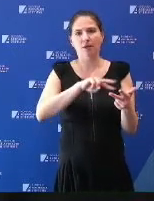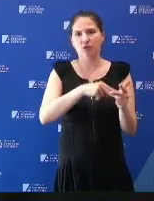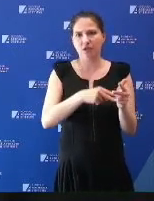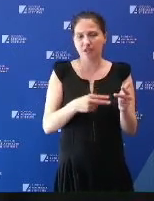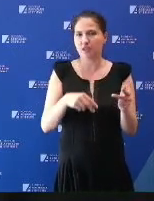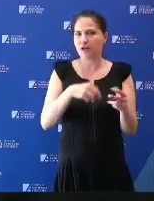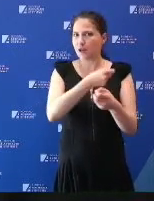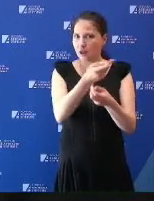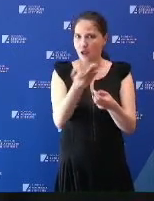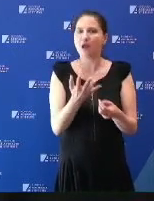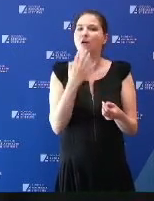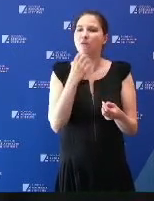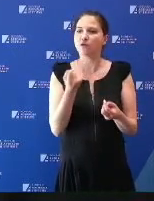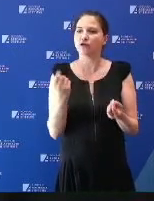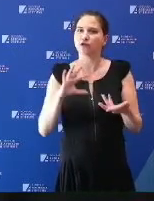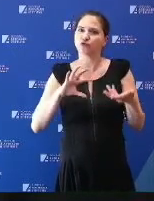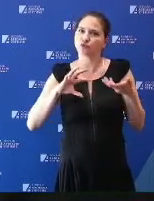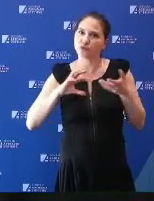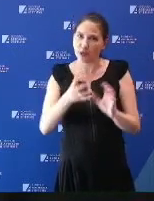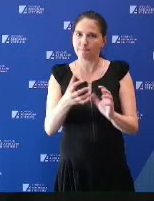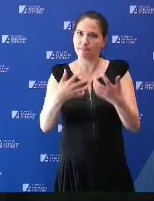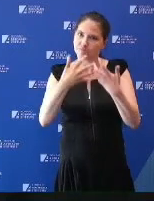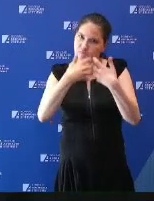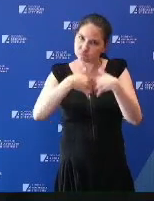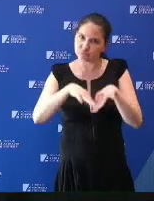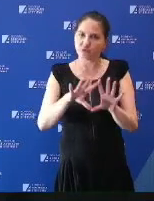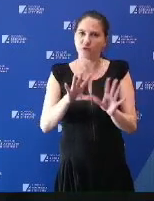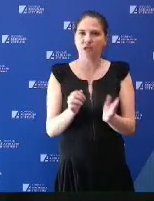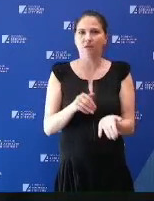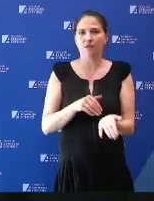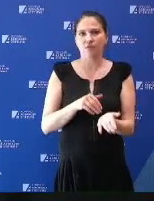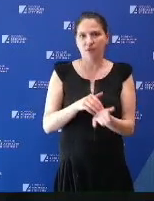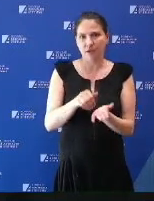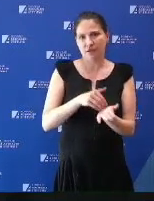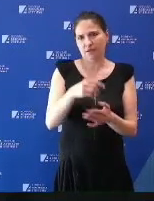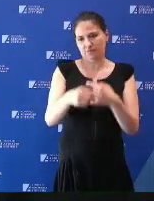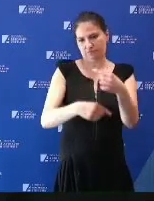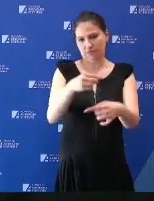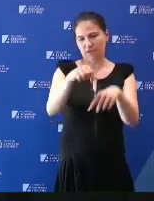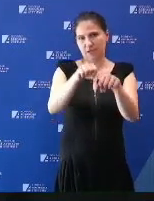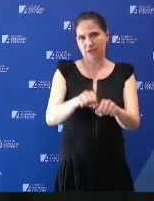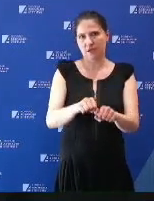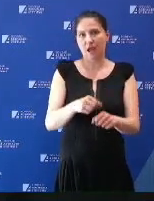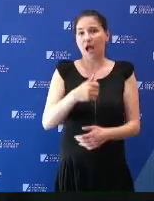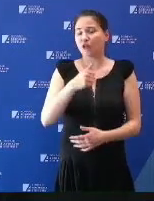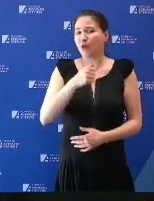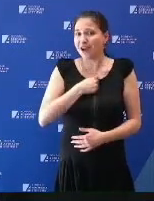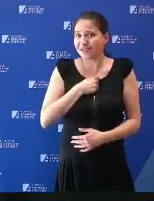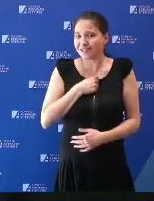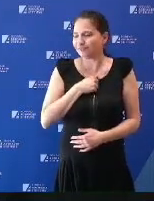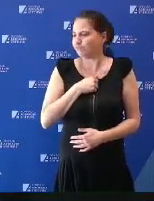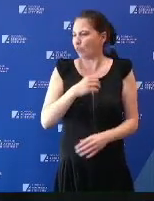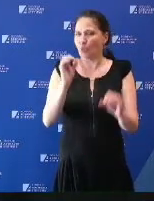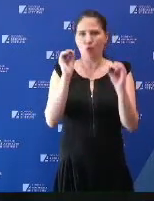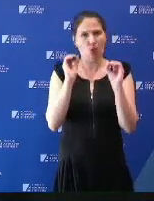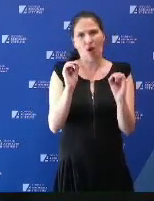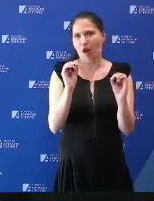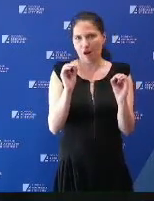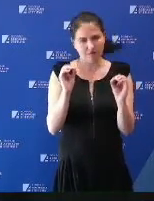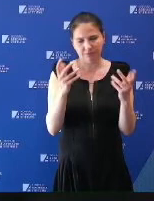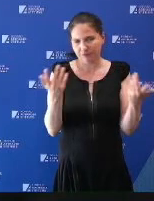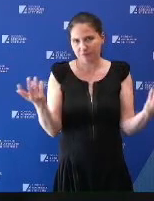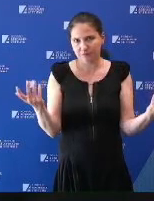und wollen eben hier gemeinsam auch tatsächlich vorangehen. Und deswegen Angst habe ich überhaupt keine. Ich glaube,